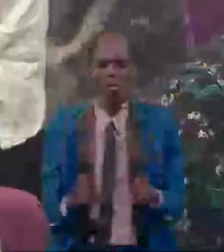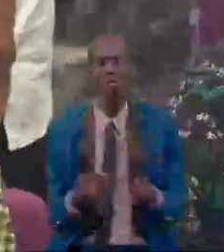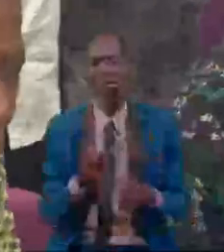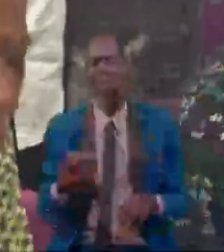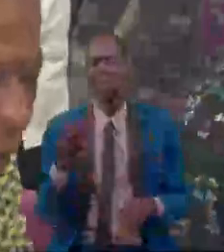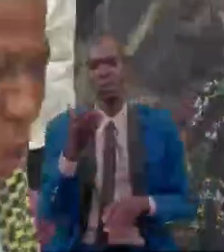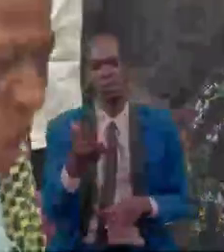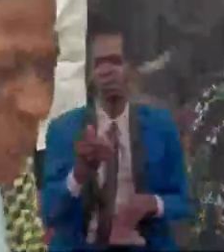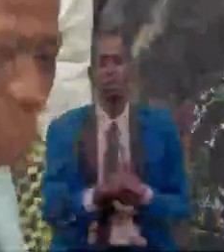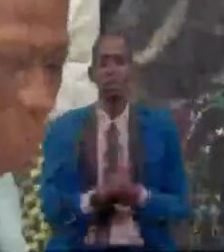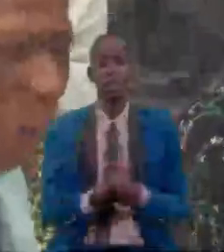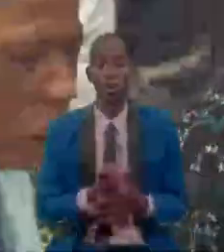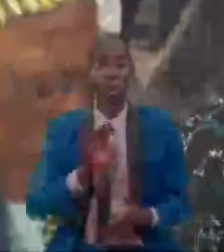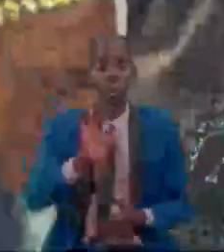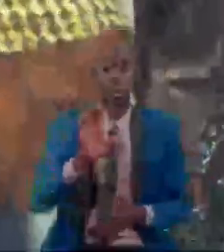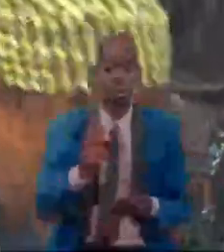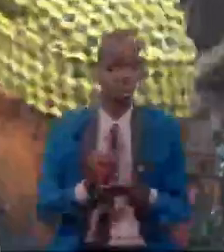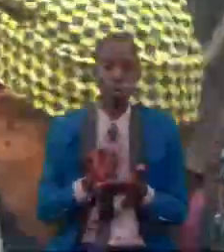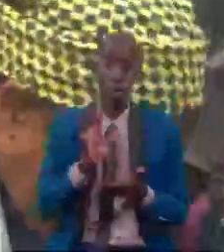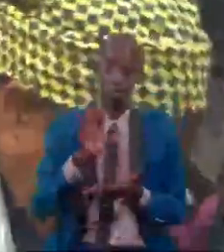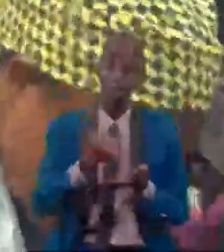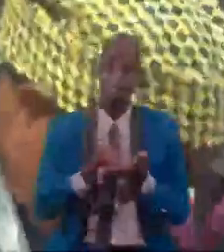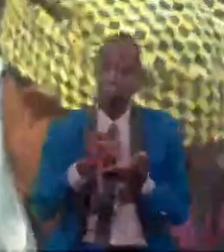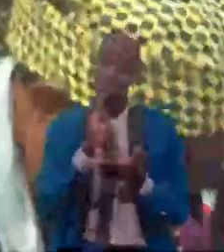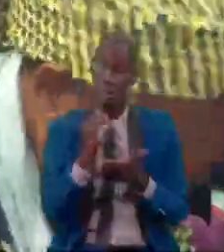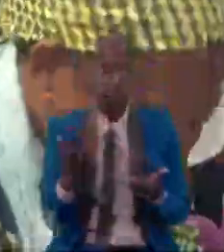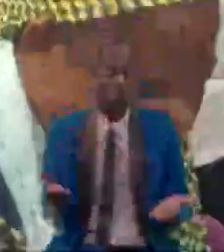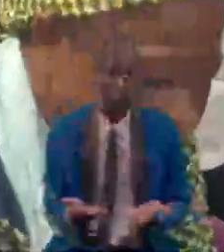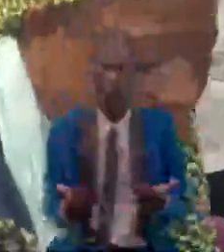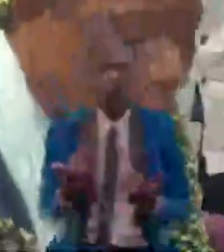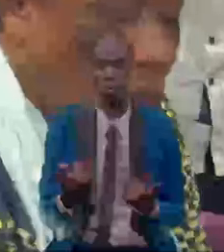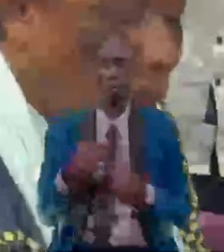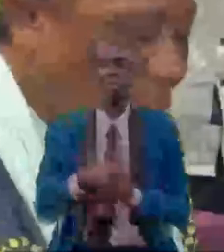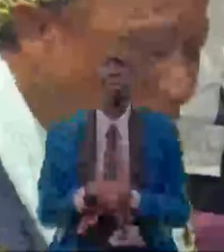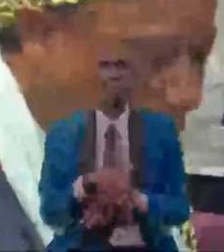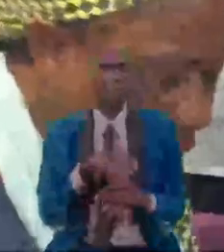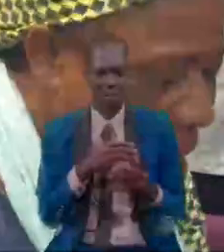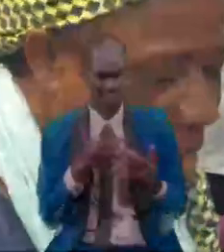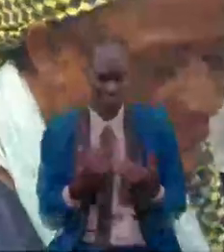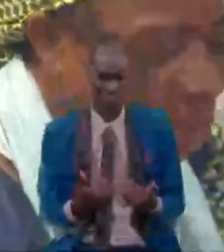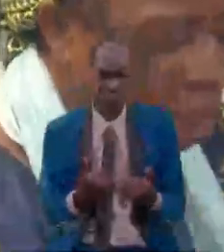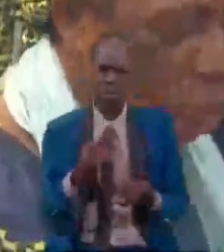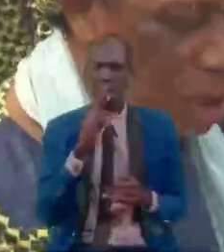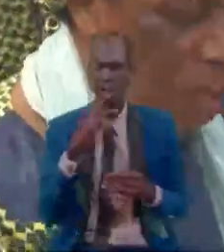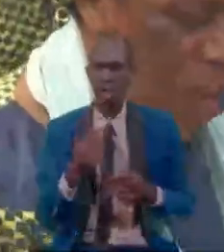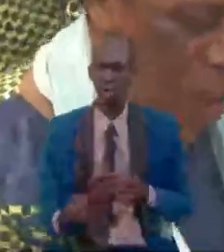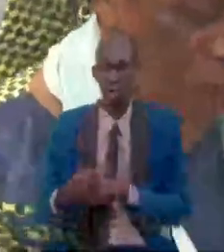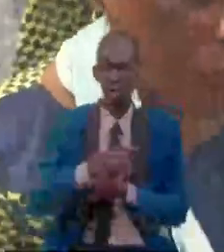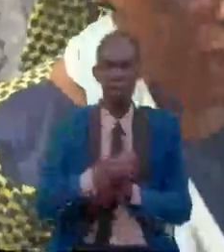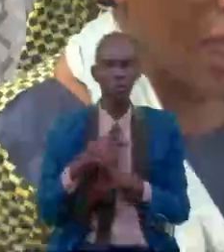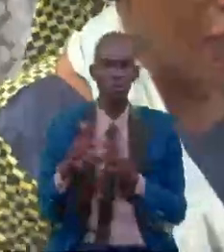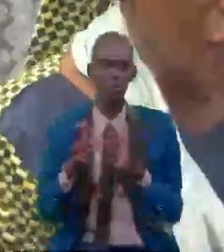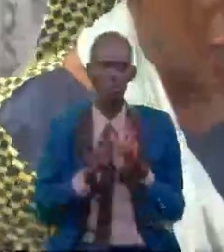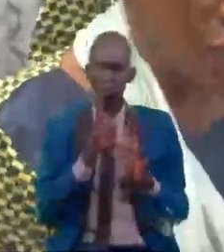Cela se passe. À vous, votre portion est là ce soir. Voici les